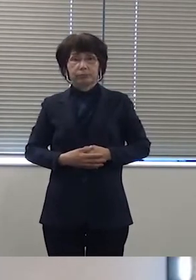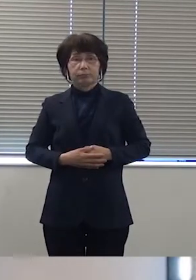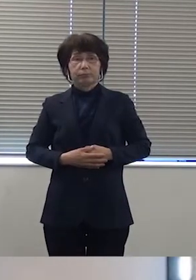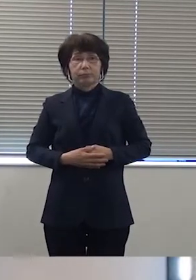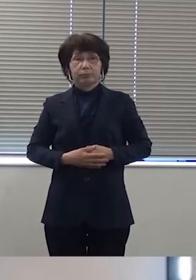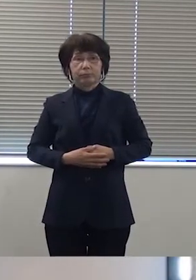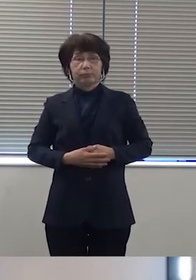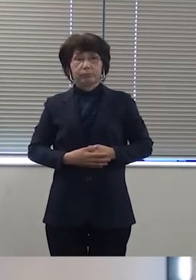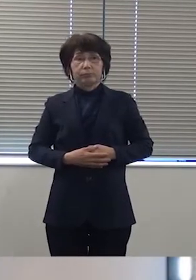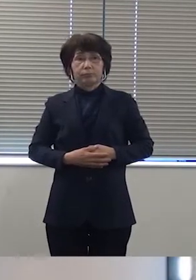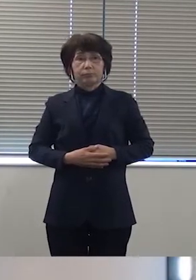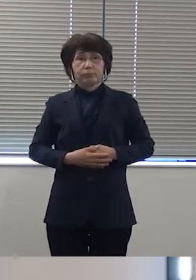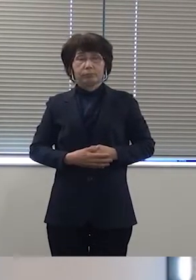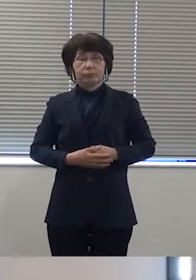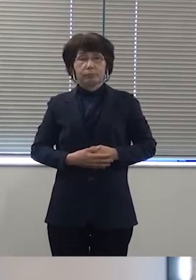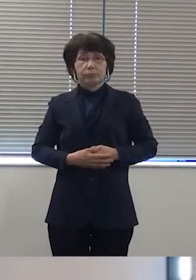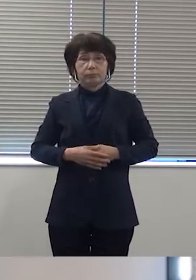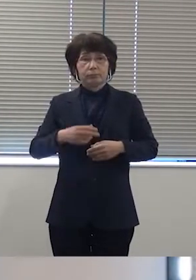に基づいて